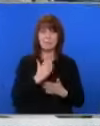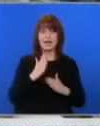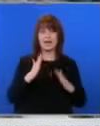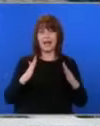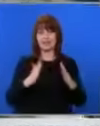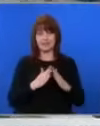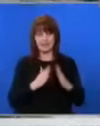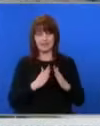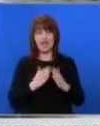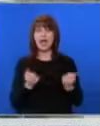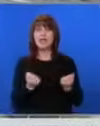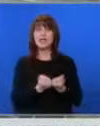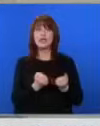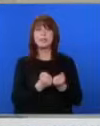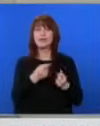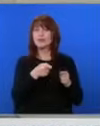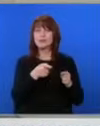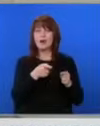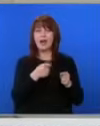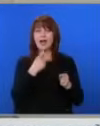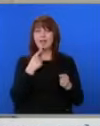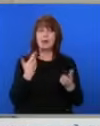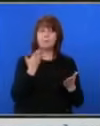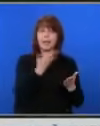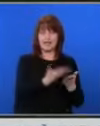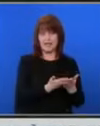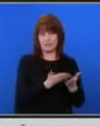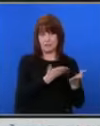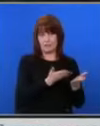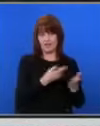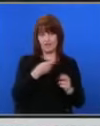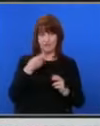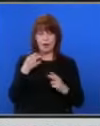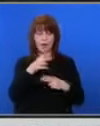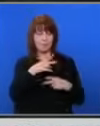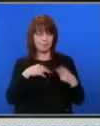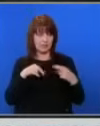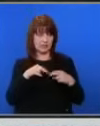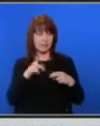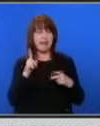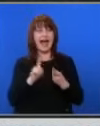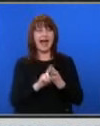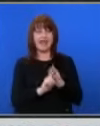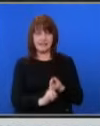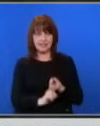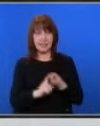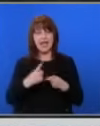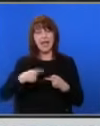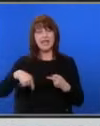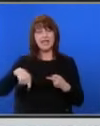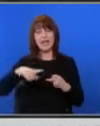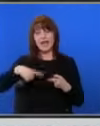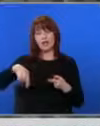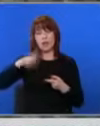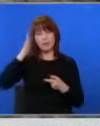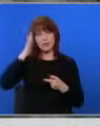точно мястото, където е сградата, да им бъде предадено на тях. Потърсихме агенцията по кадастър и регионалното министерство какви са